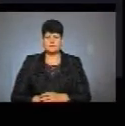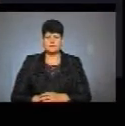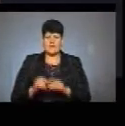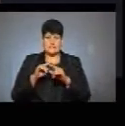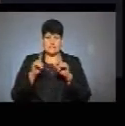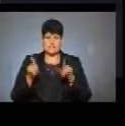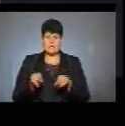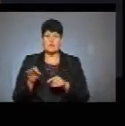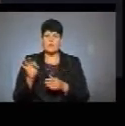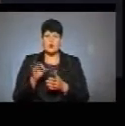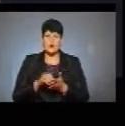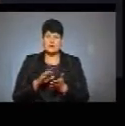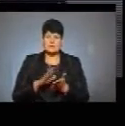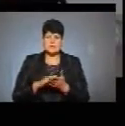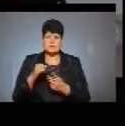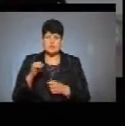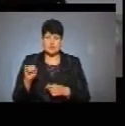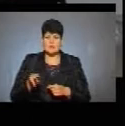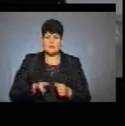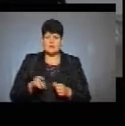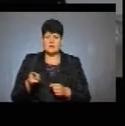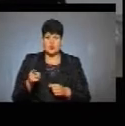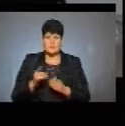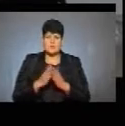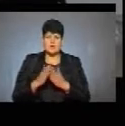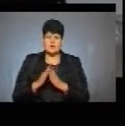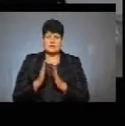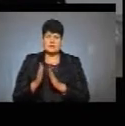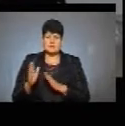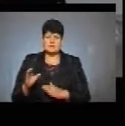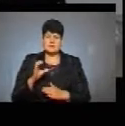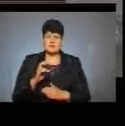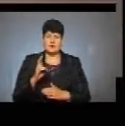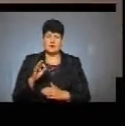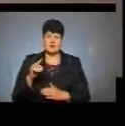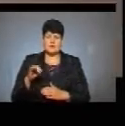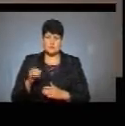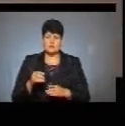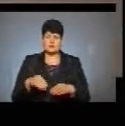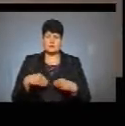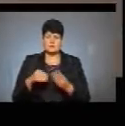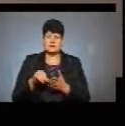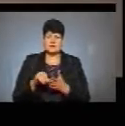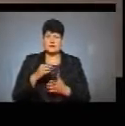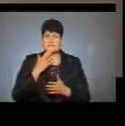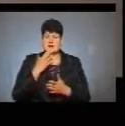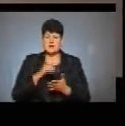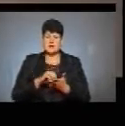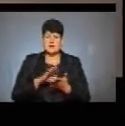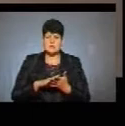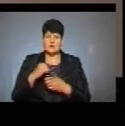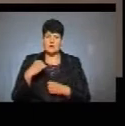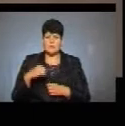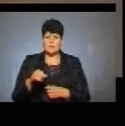Сертифікат про реєстрацію рекорду директорці Тернопільської бібліотечної системи Світлані Козалко вручив представник Національного реєстру рекордів